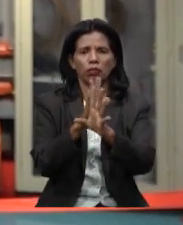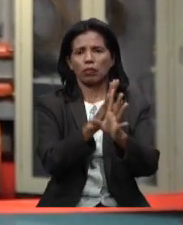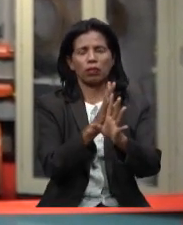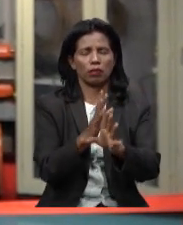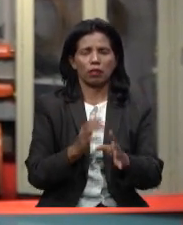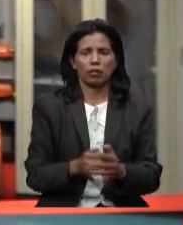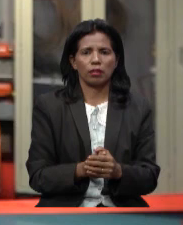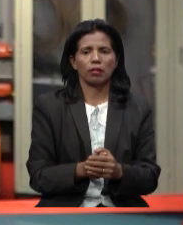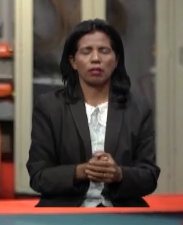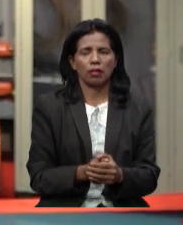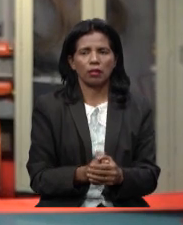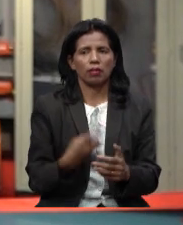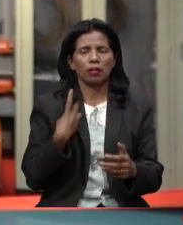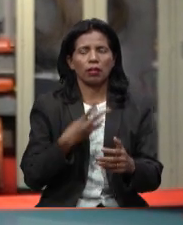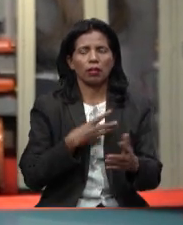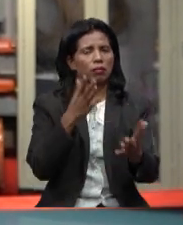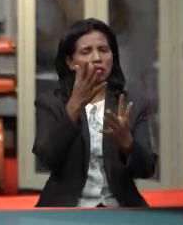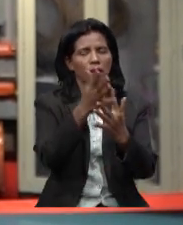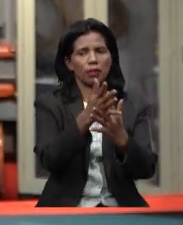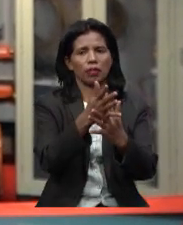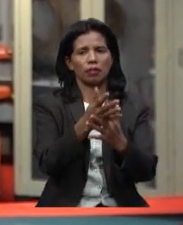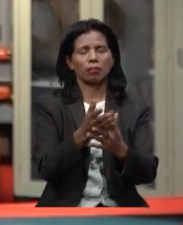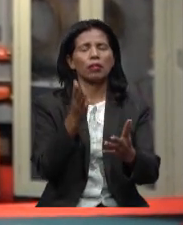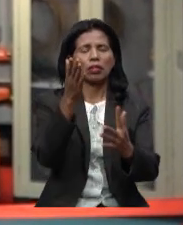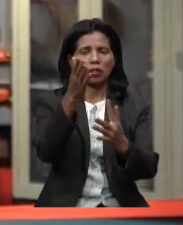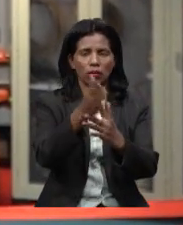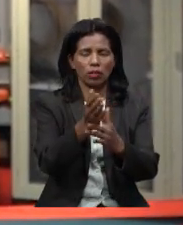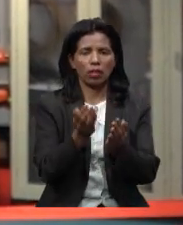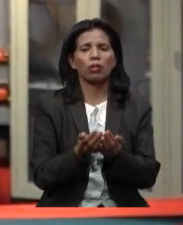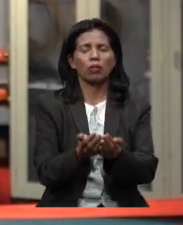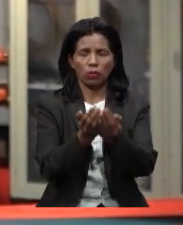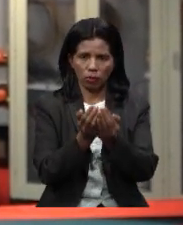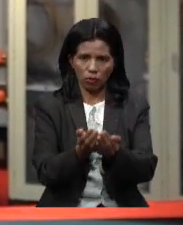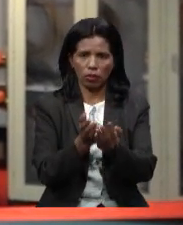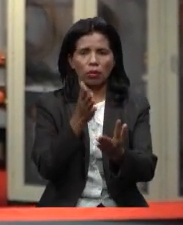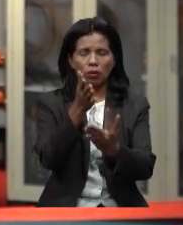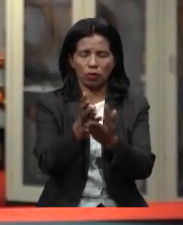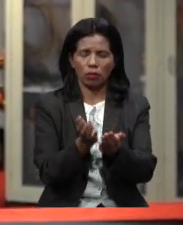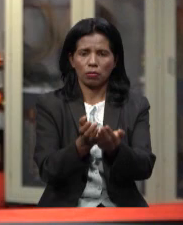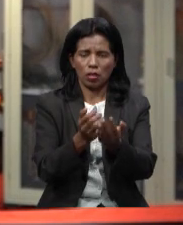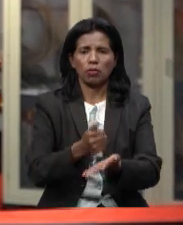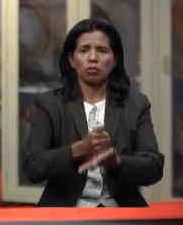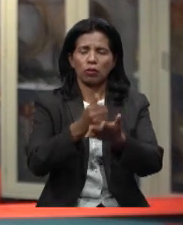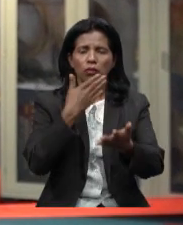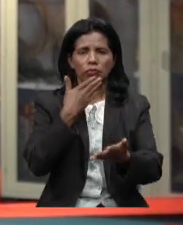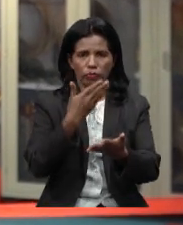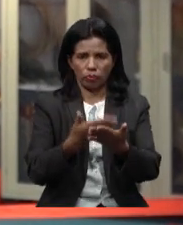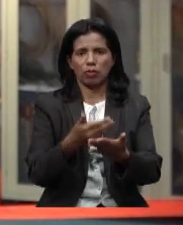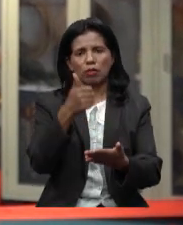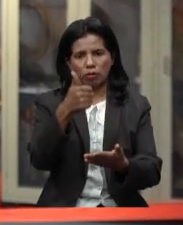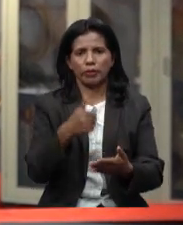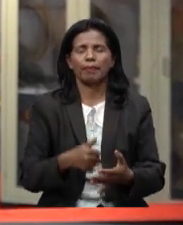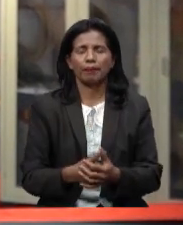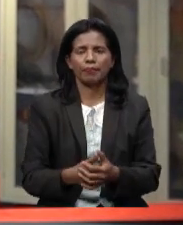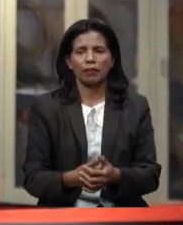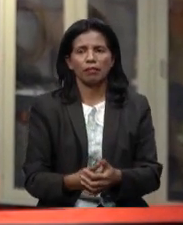pois itap tama mes toi ha tama ha ro ne ha ne ante de mitu kapas la lima tanto